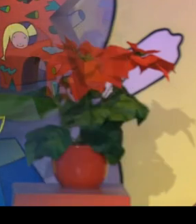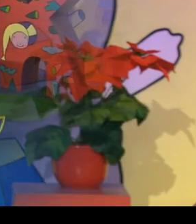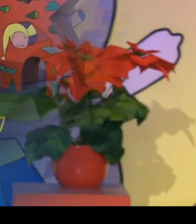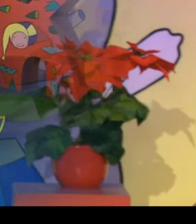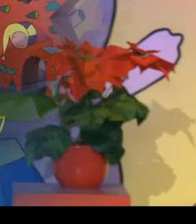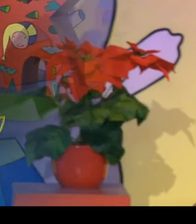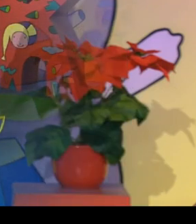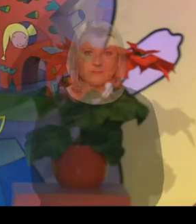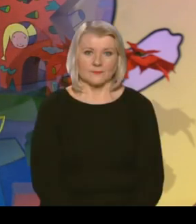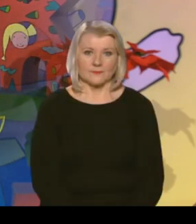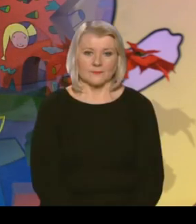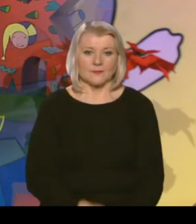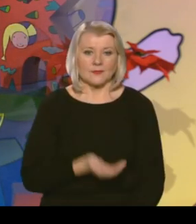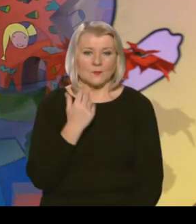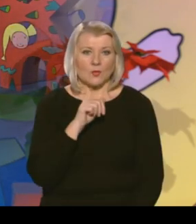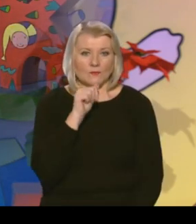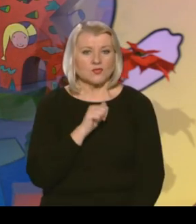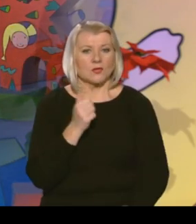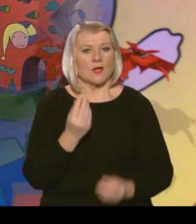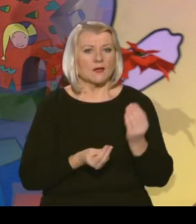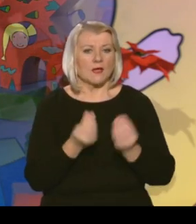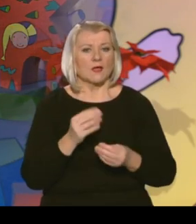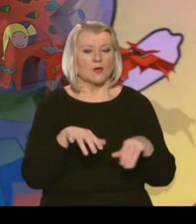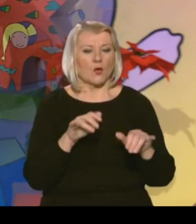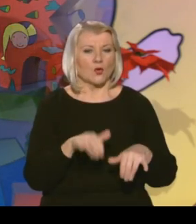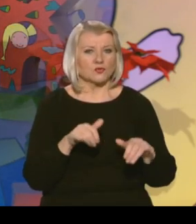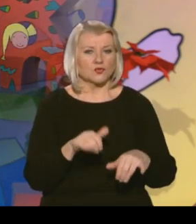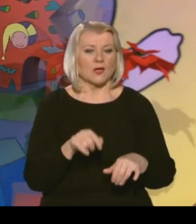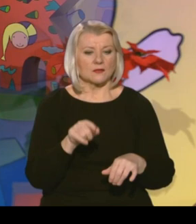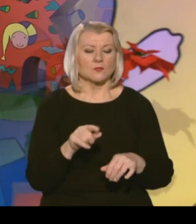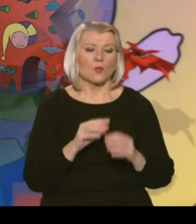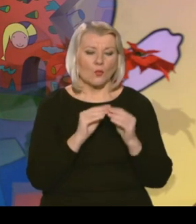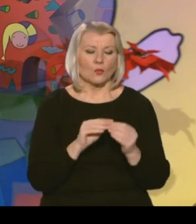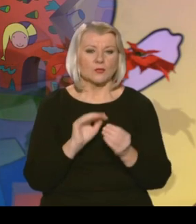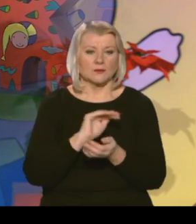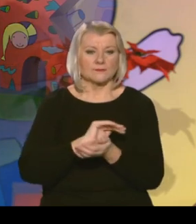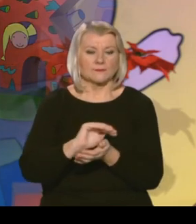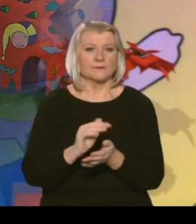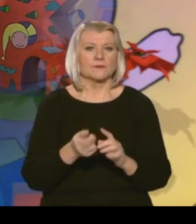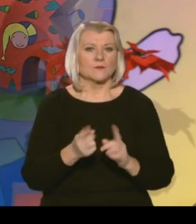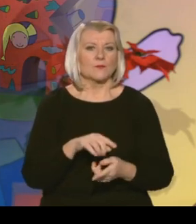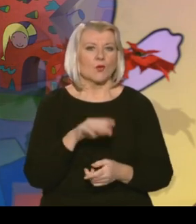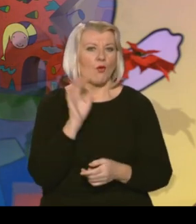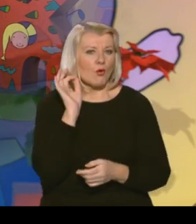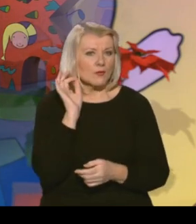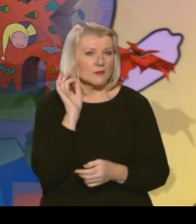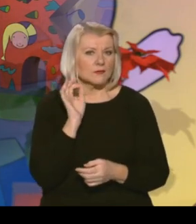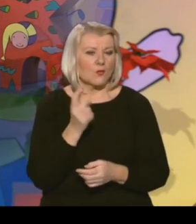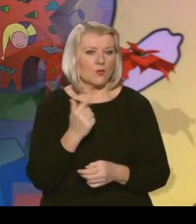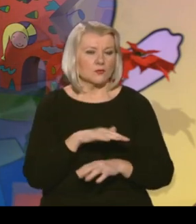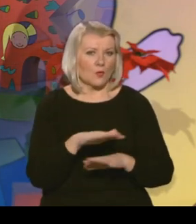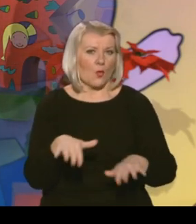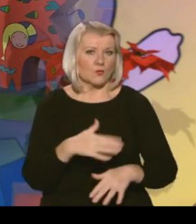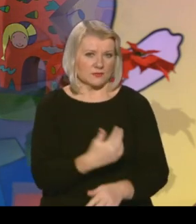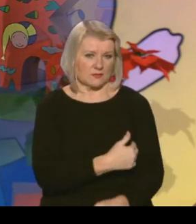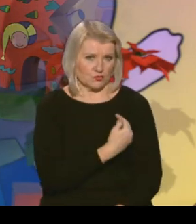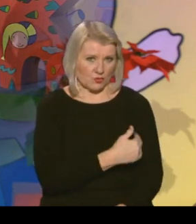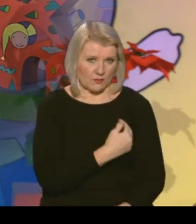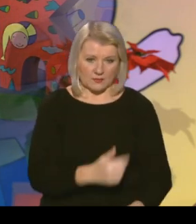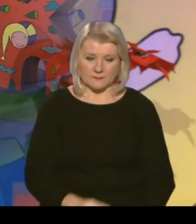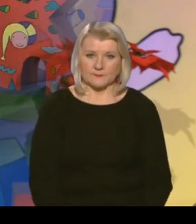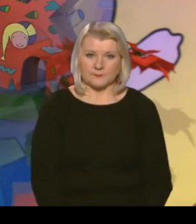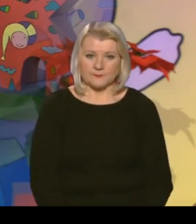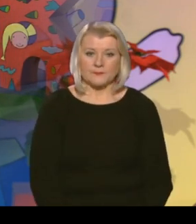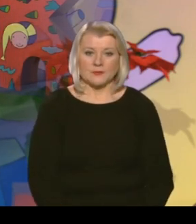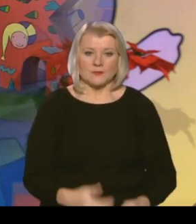Včera jsem si hrál z kočárky, které jsem vyrobil pro naše holky do kouzelné školky. A jak